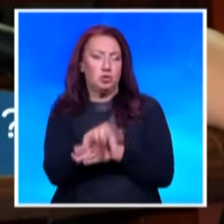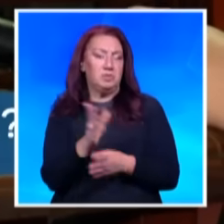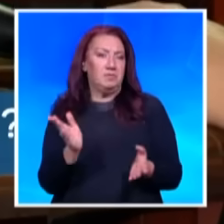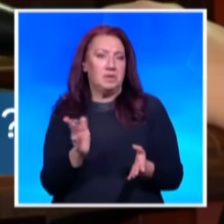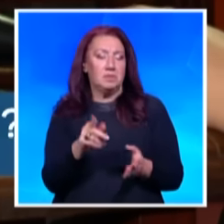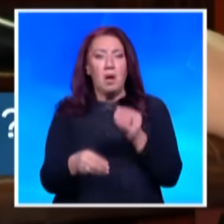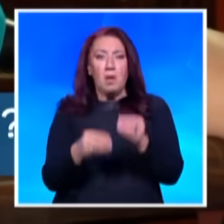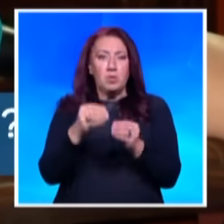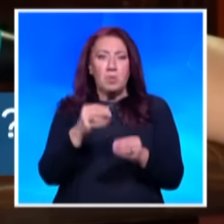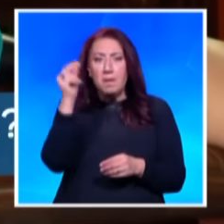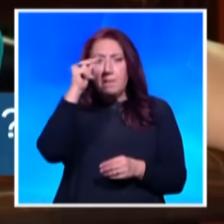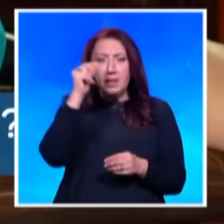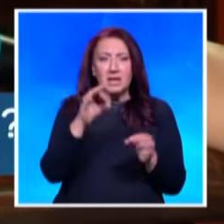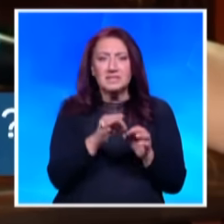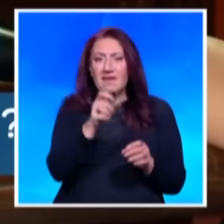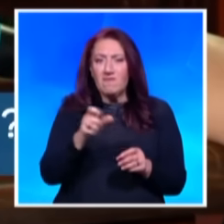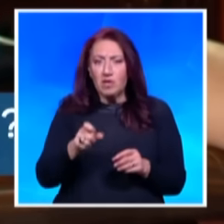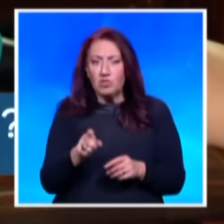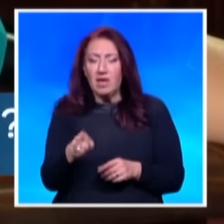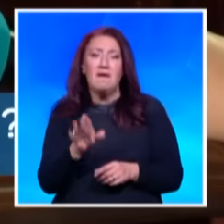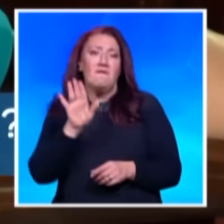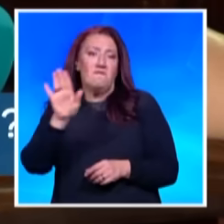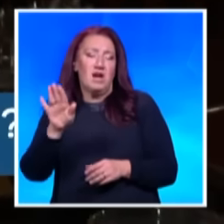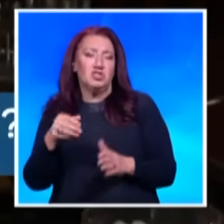фенове и вашата футболна федерация.